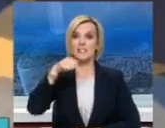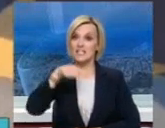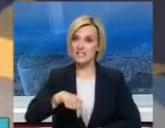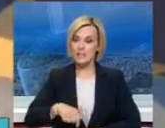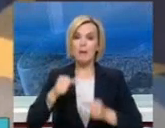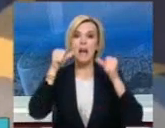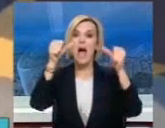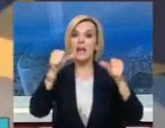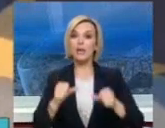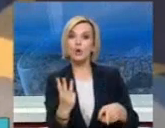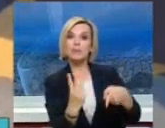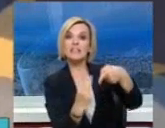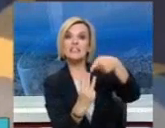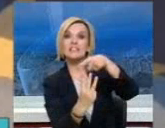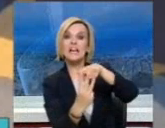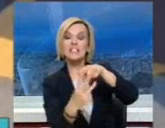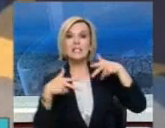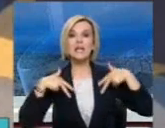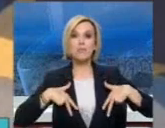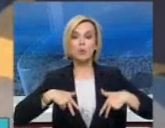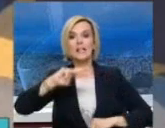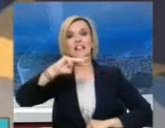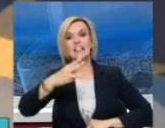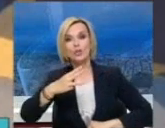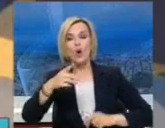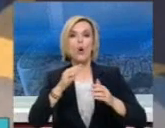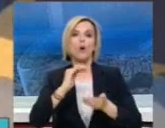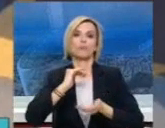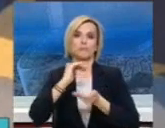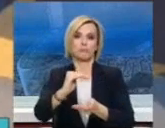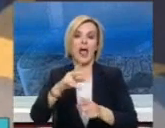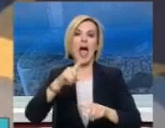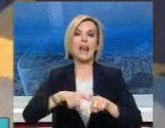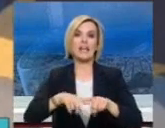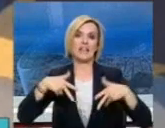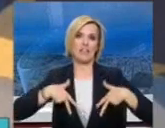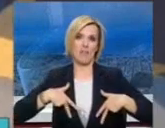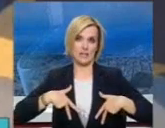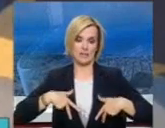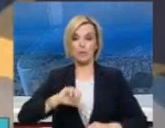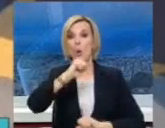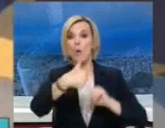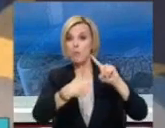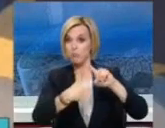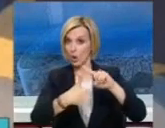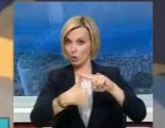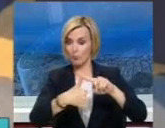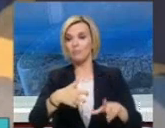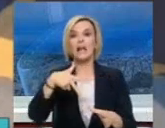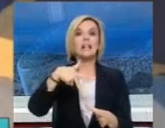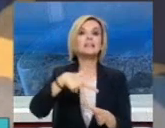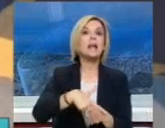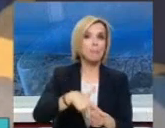οι τρεις υπουργοί το τρίτο πακέτο μέτρων της ελληνικής κυβέρνησης. Πρώτον, οι τράπεζες και οι